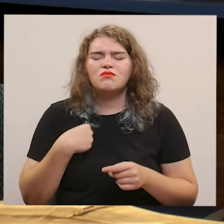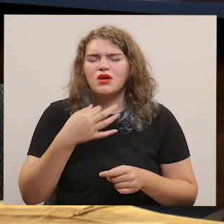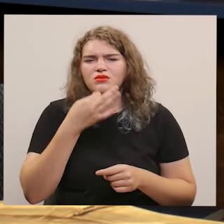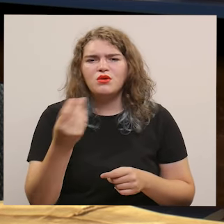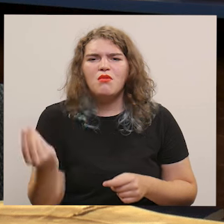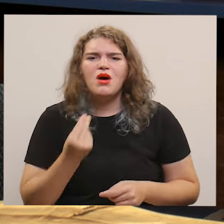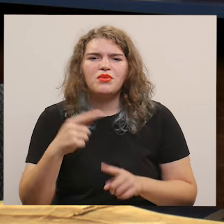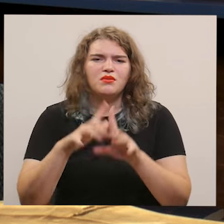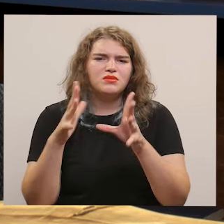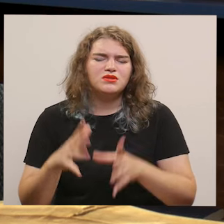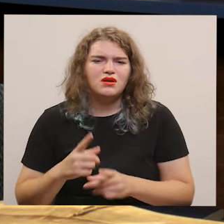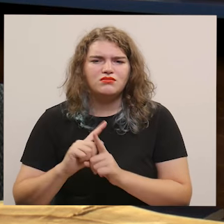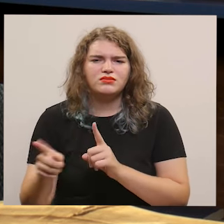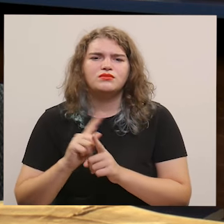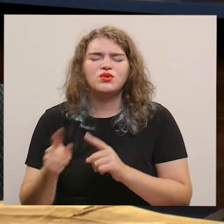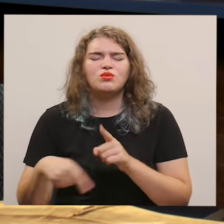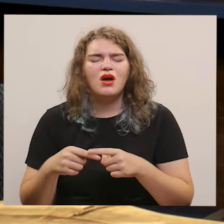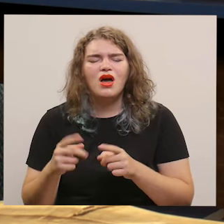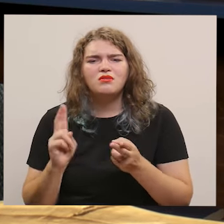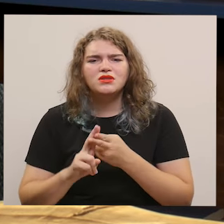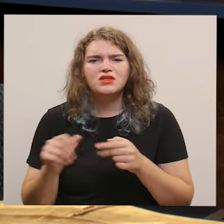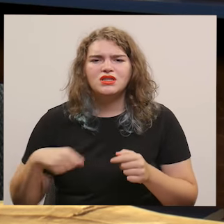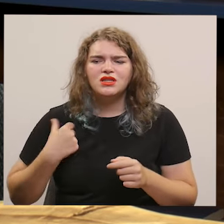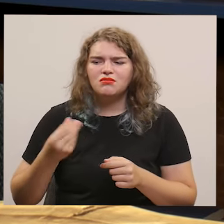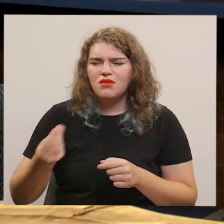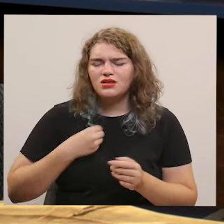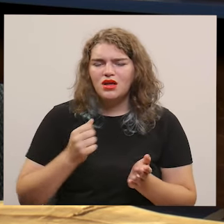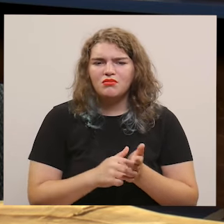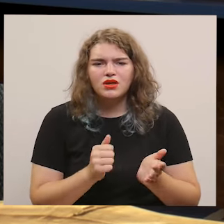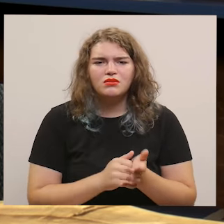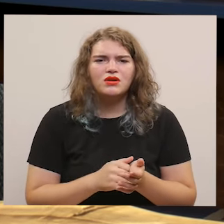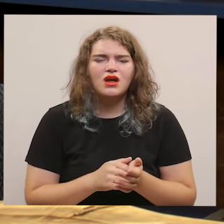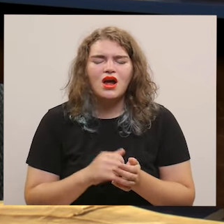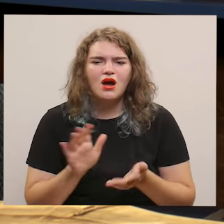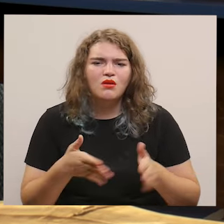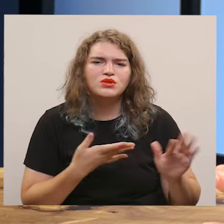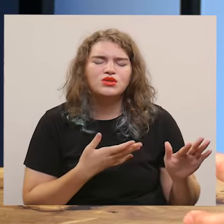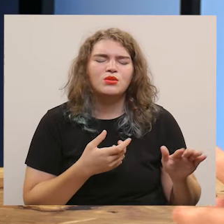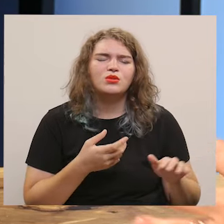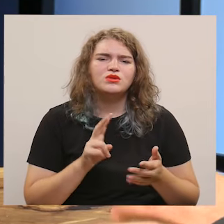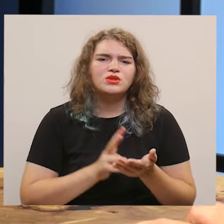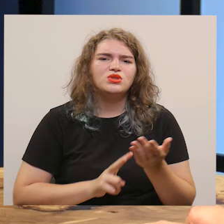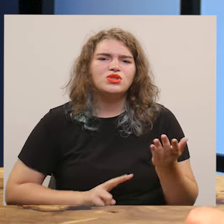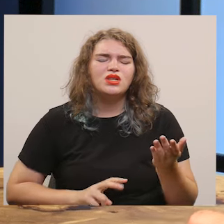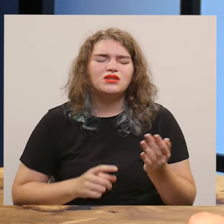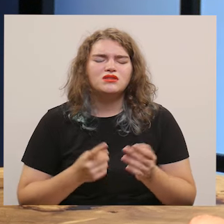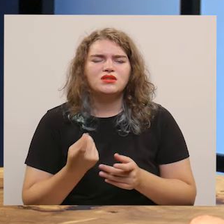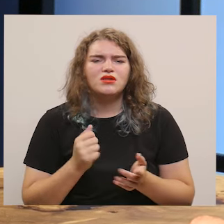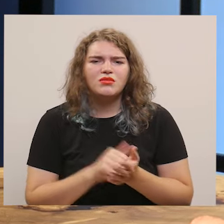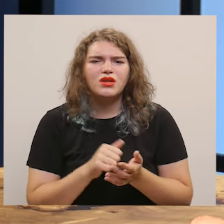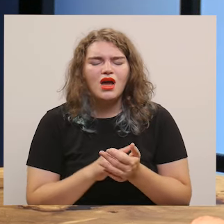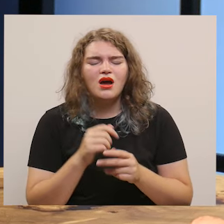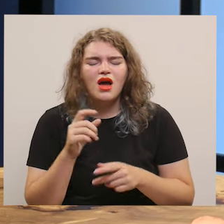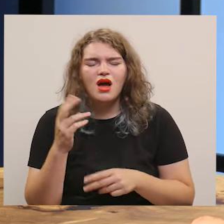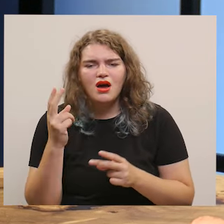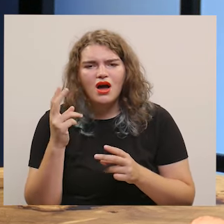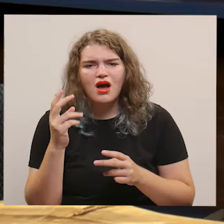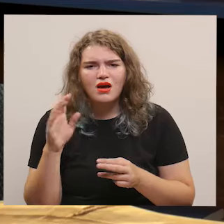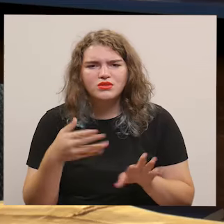M-am dus la biserică, am întâlnit acolo tinerii, mi s-a dat o Biblie, am început să citesc din Biblie, am început să-L cunosc pas cu pas